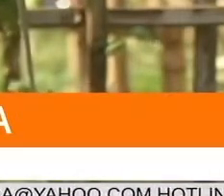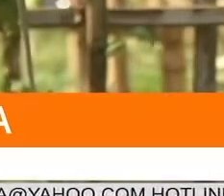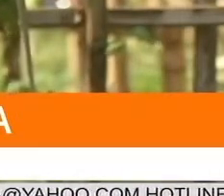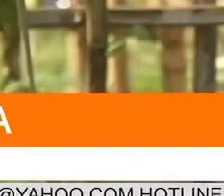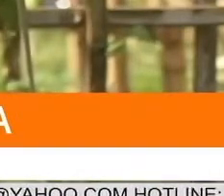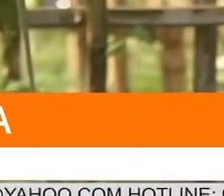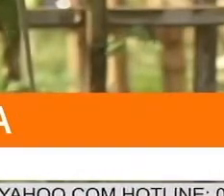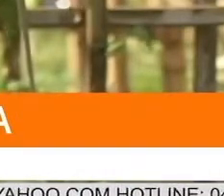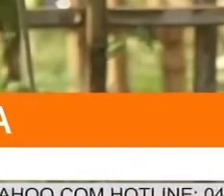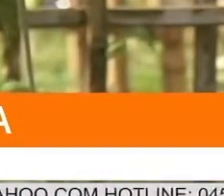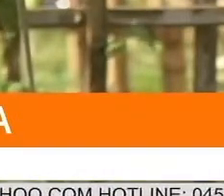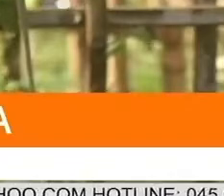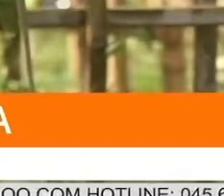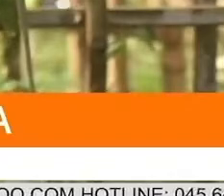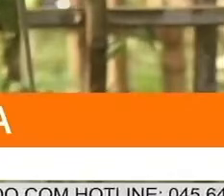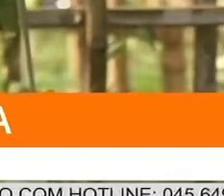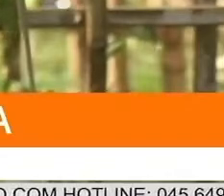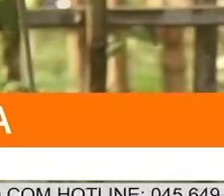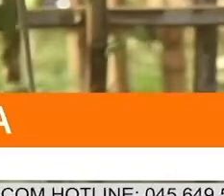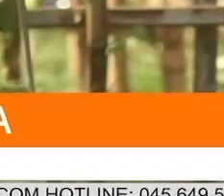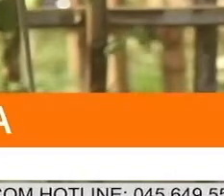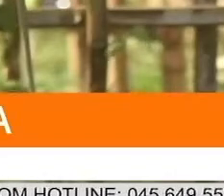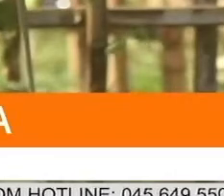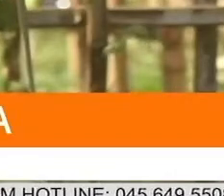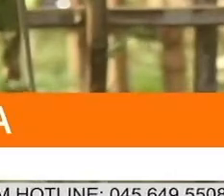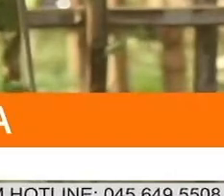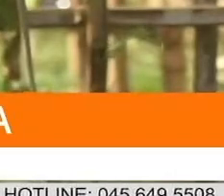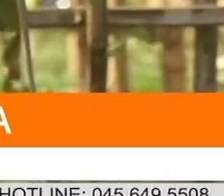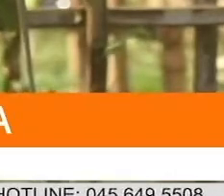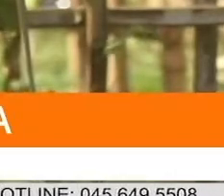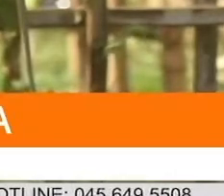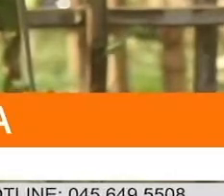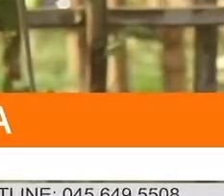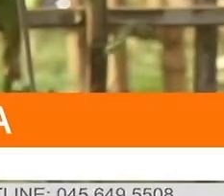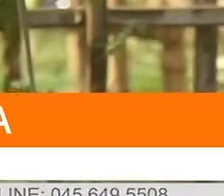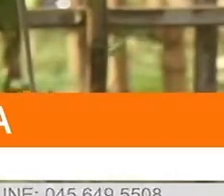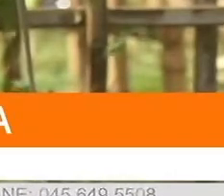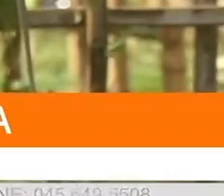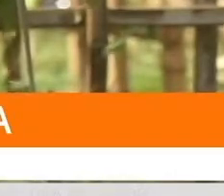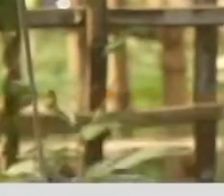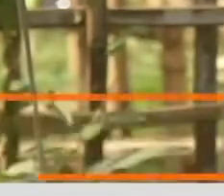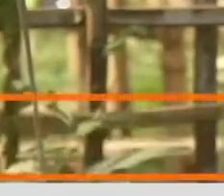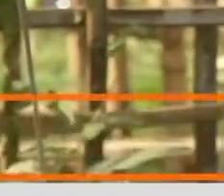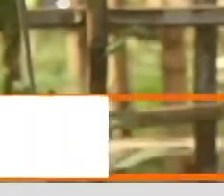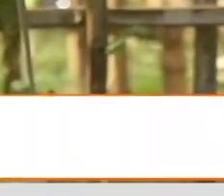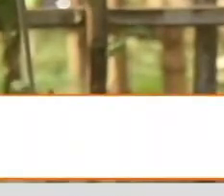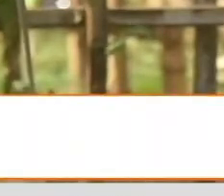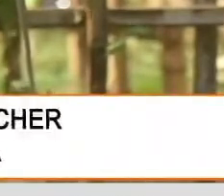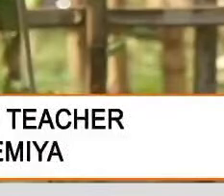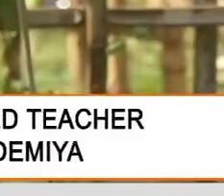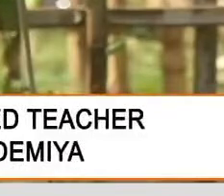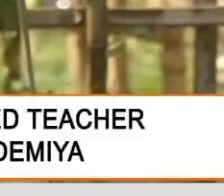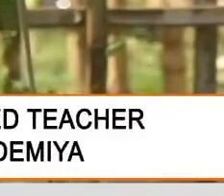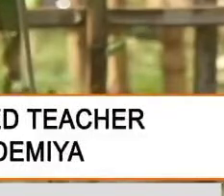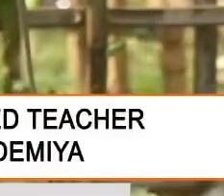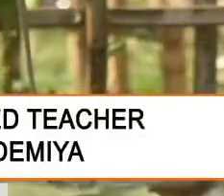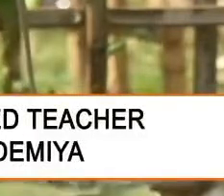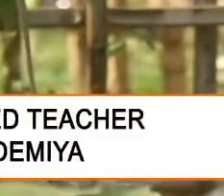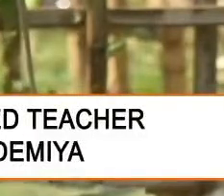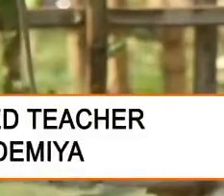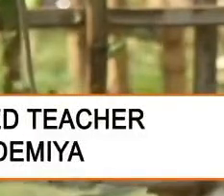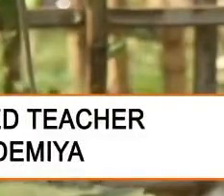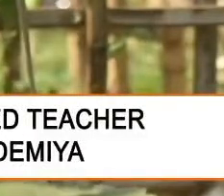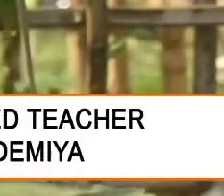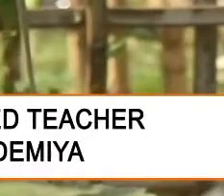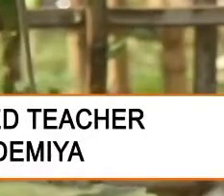ito'y pag-aaritan dalawa kong anak. Binibigay ko sa kanila. Regalo. Ako ang